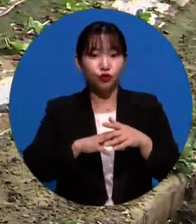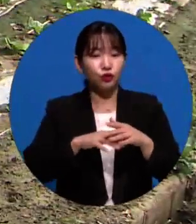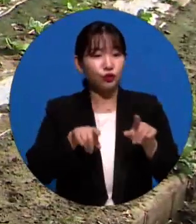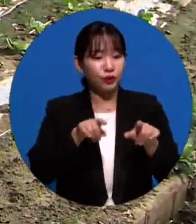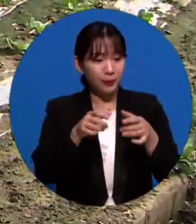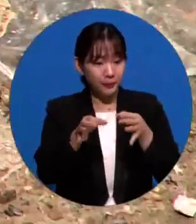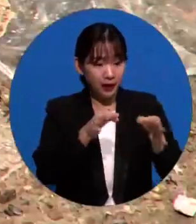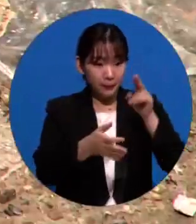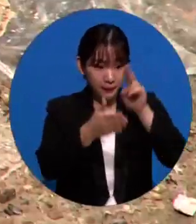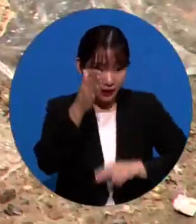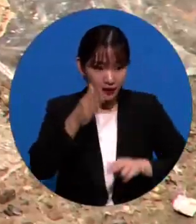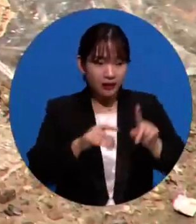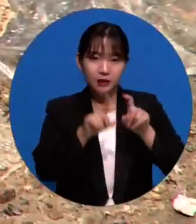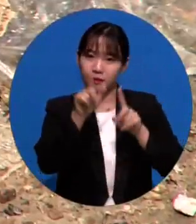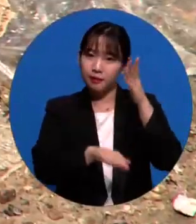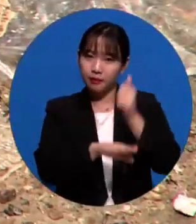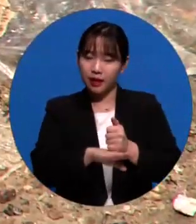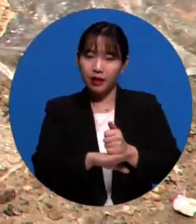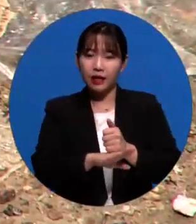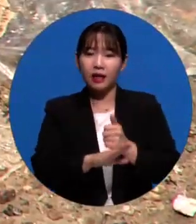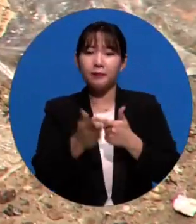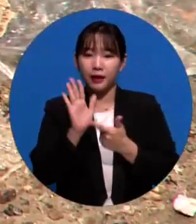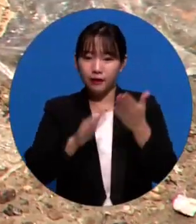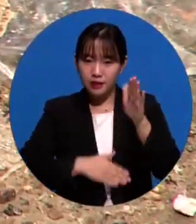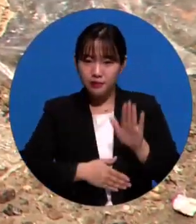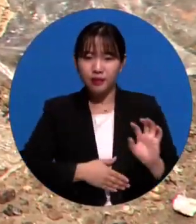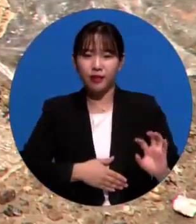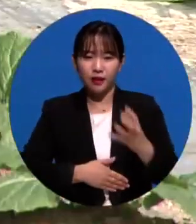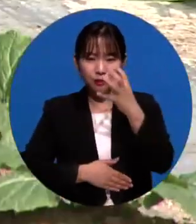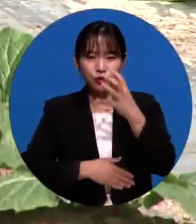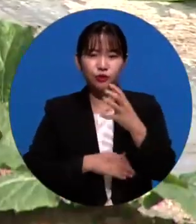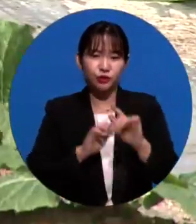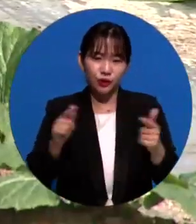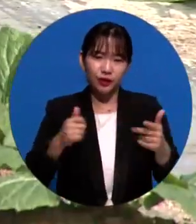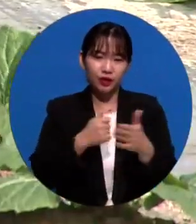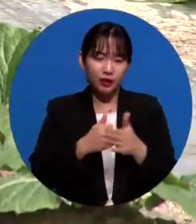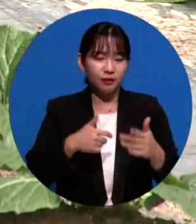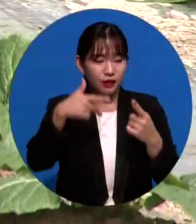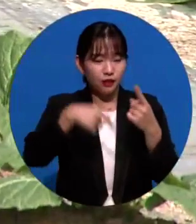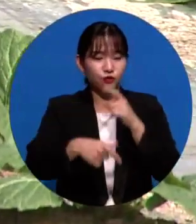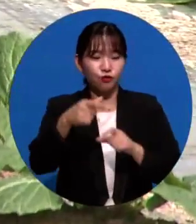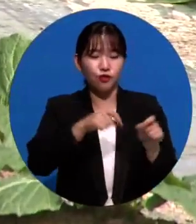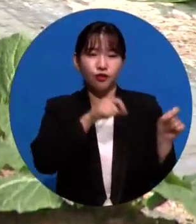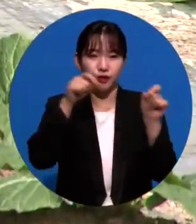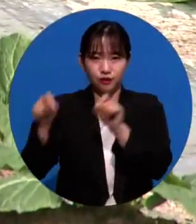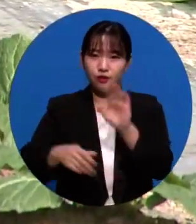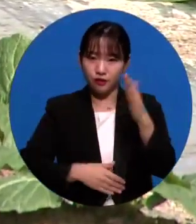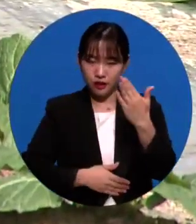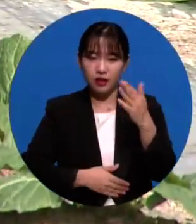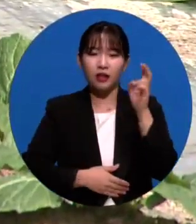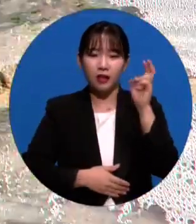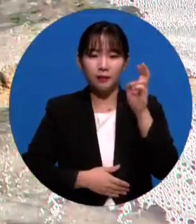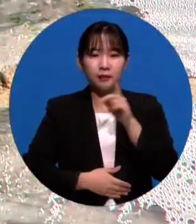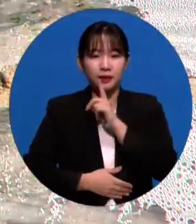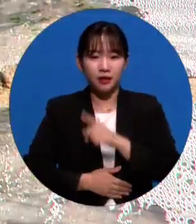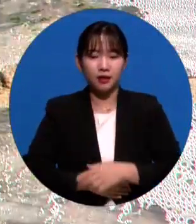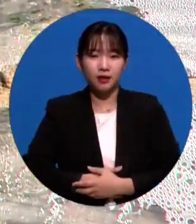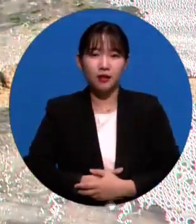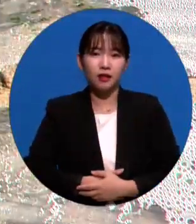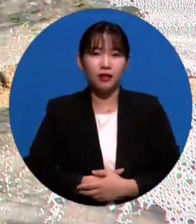것은 오는 11월 말로 예상됐지만 태풍 영향 등으로 일주일 가량 늦어질 것이라는 게 산지 전망입니다